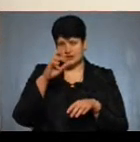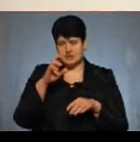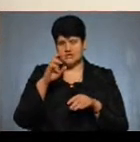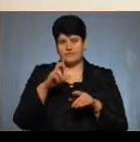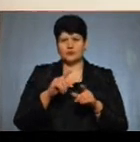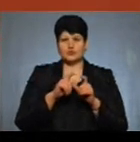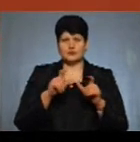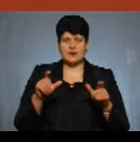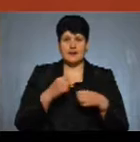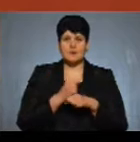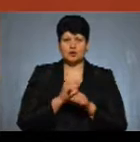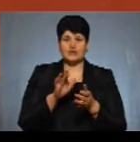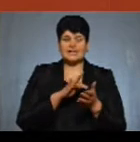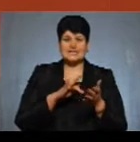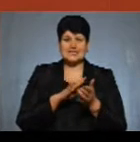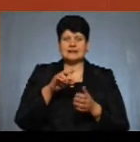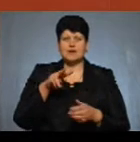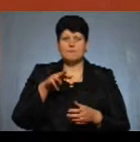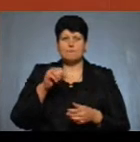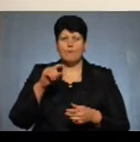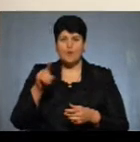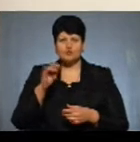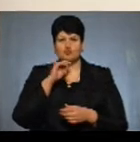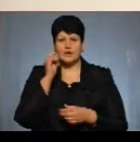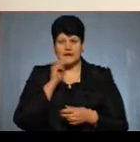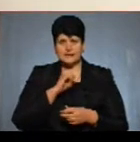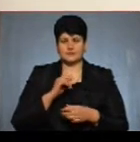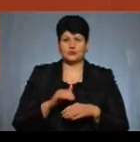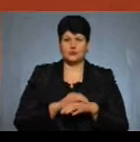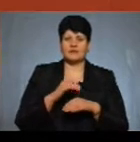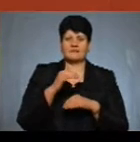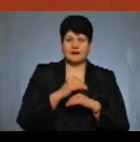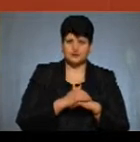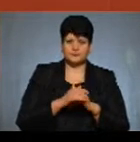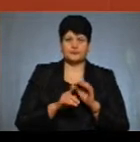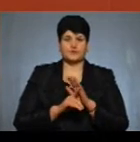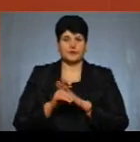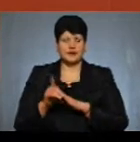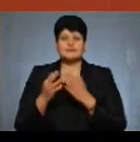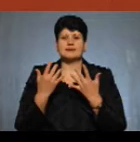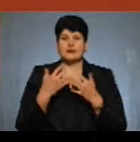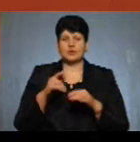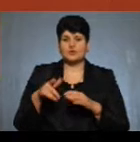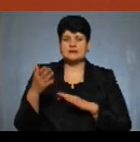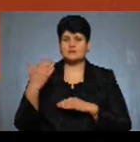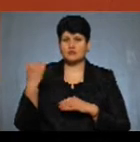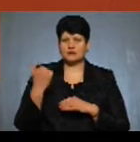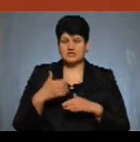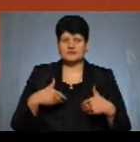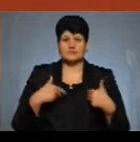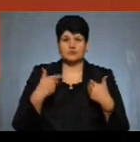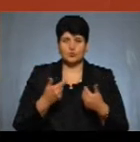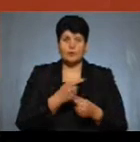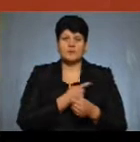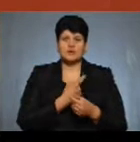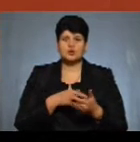Тернопільський обласний лабораторний центр МОЗ України. Вітаю вас. Доброго вечора. Отже, розпочнемо. Скільки людей за минулий тиждень